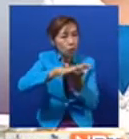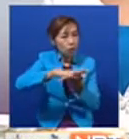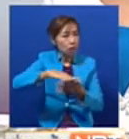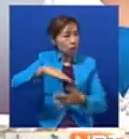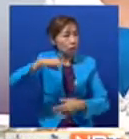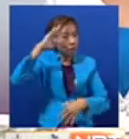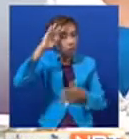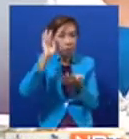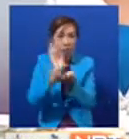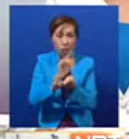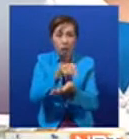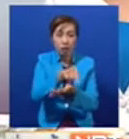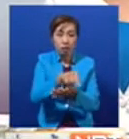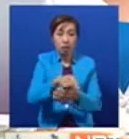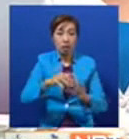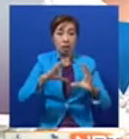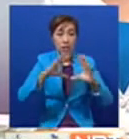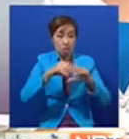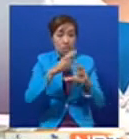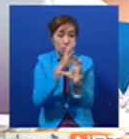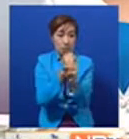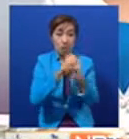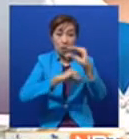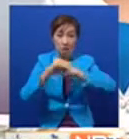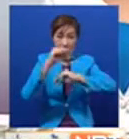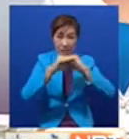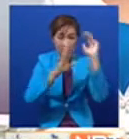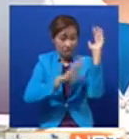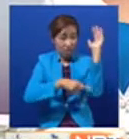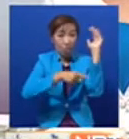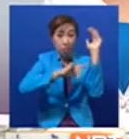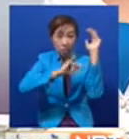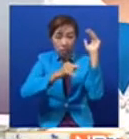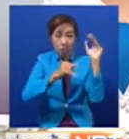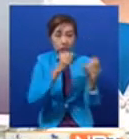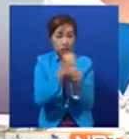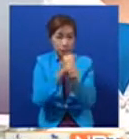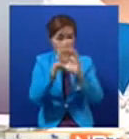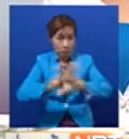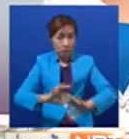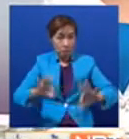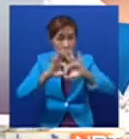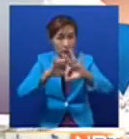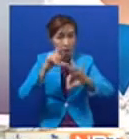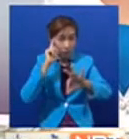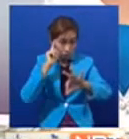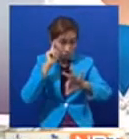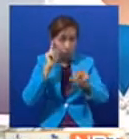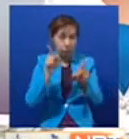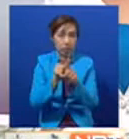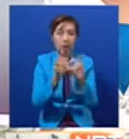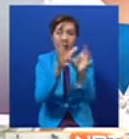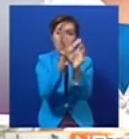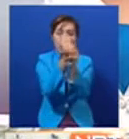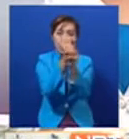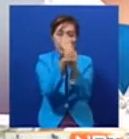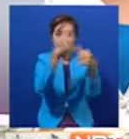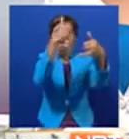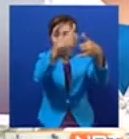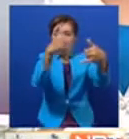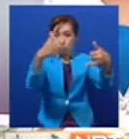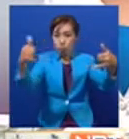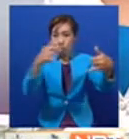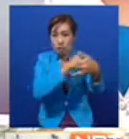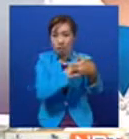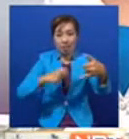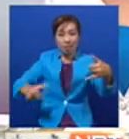จังหวัดประจวบคีรีขันธ์ก็ประกอบส่วนประกอบหลักของที่นั่นก็คือส่วนของพระบรมราชานุสาวรีย์สมเด็จพระบูรพมหาก